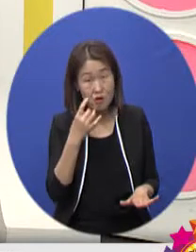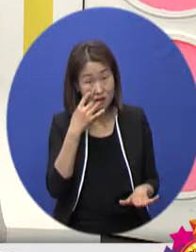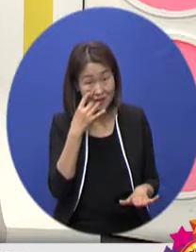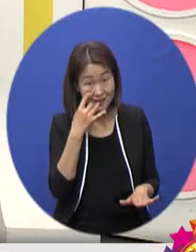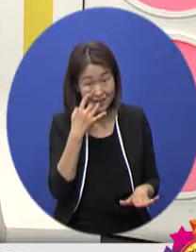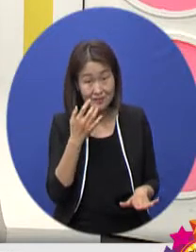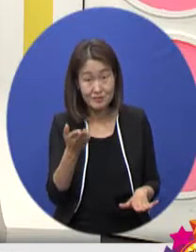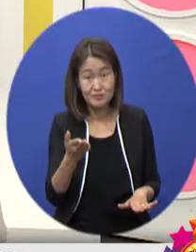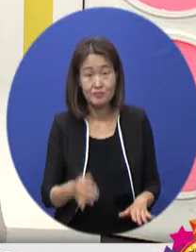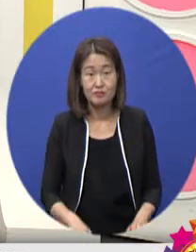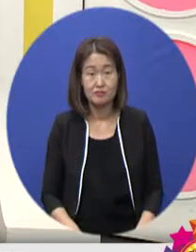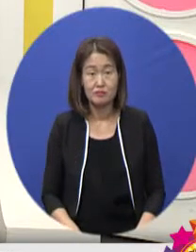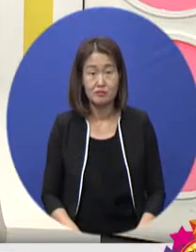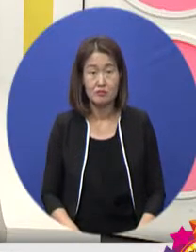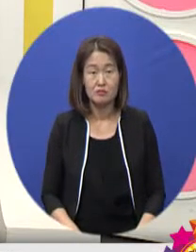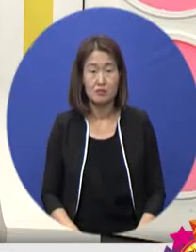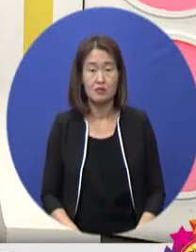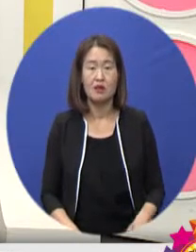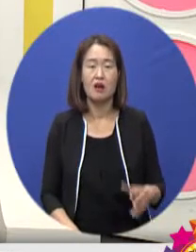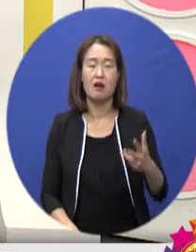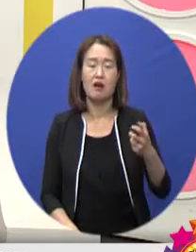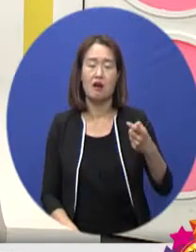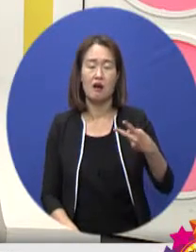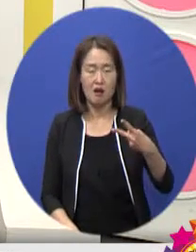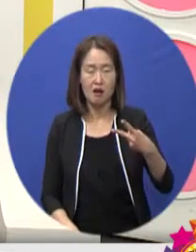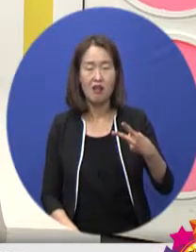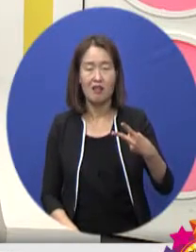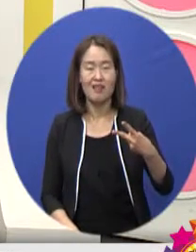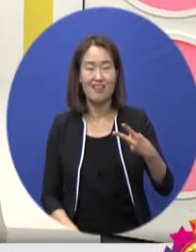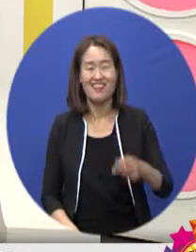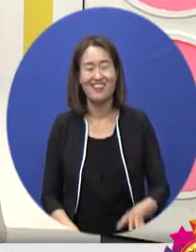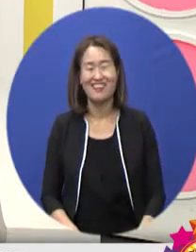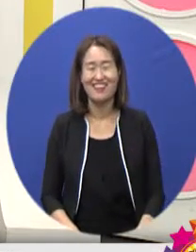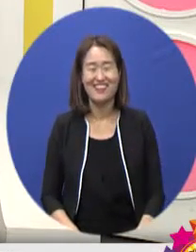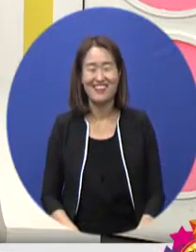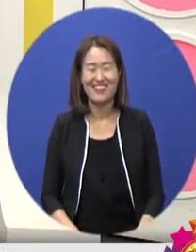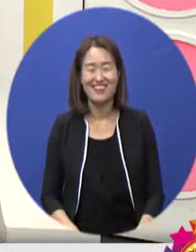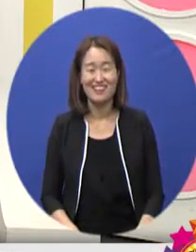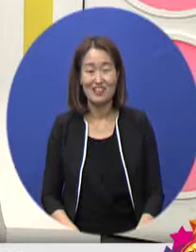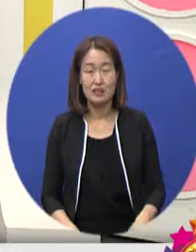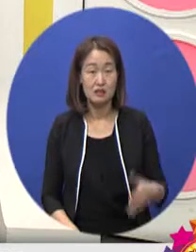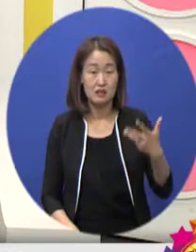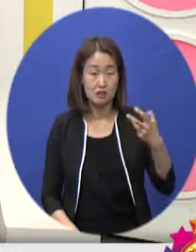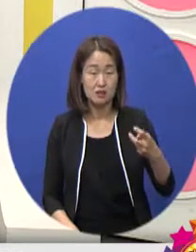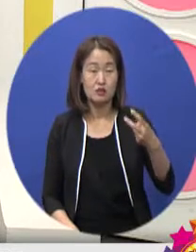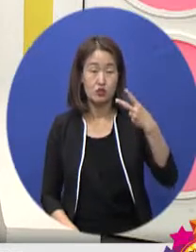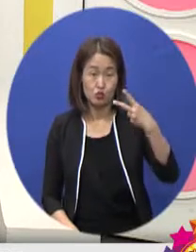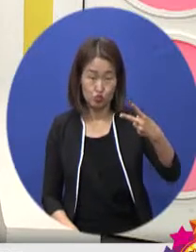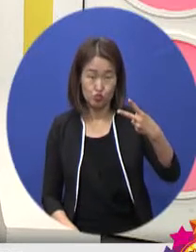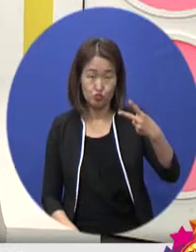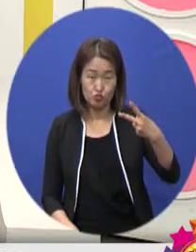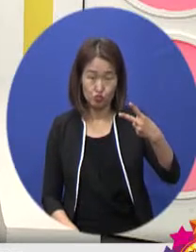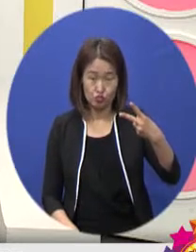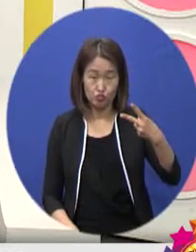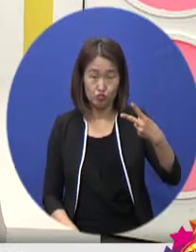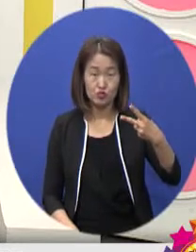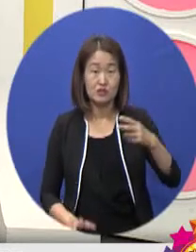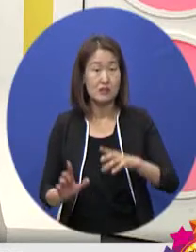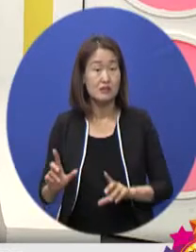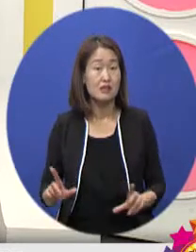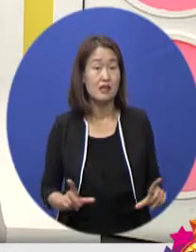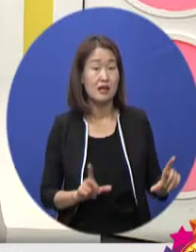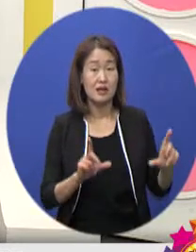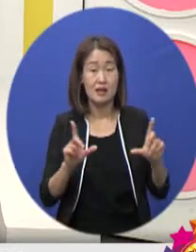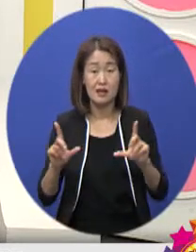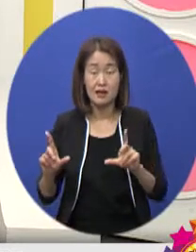되셔요? 72입니다. 네. 그러셨구나. 네. 아버님, 72 이렇게 사시면서